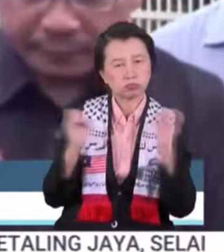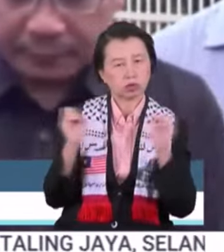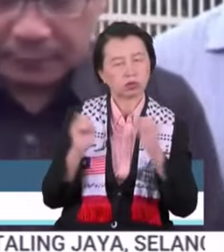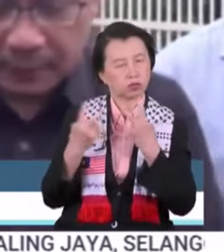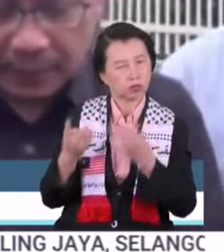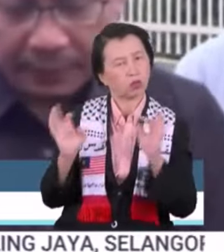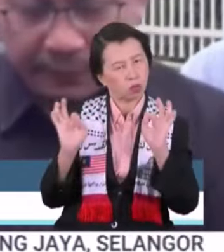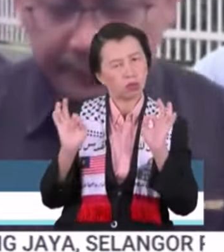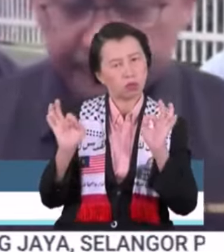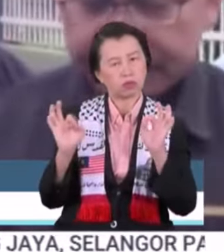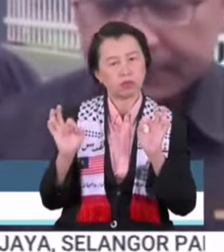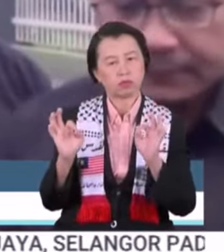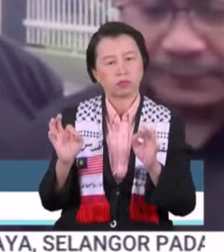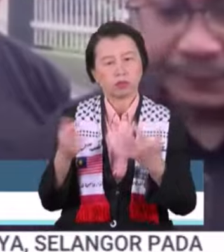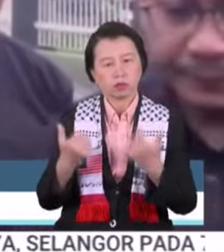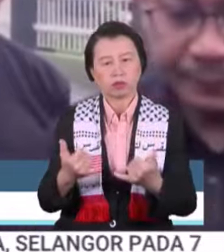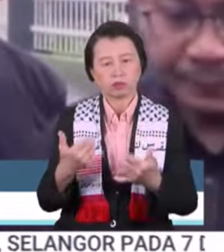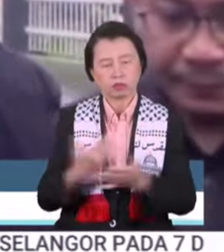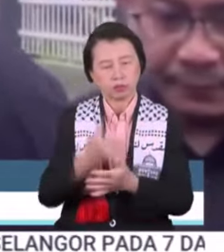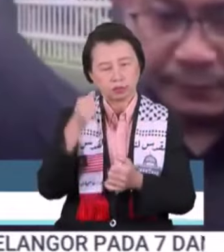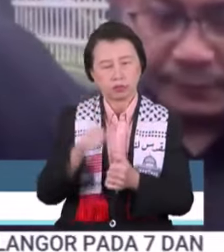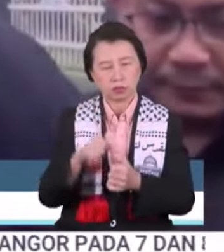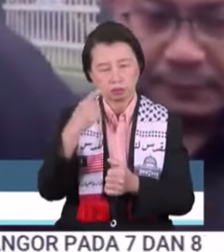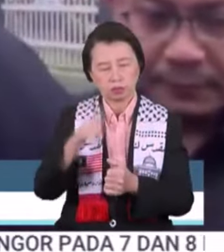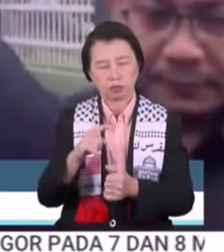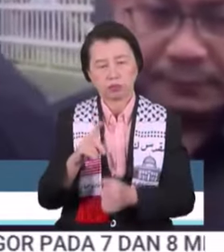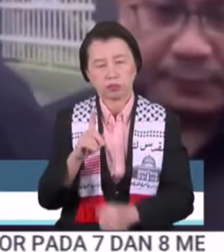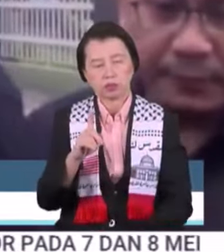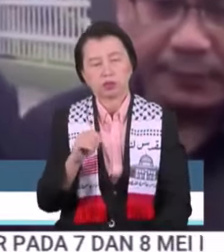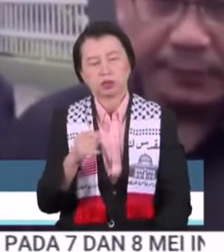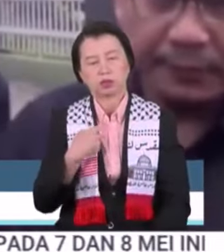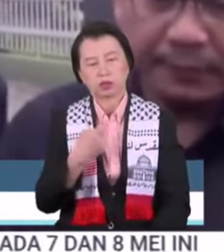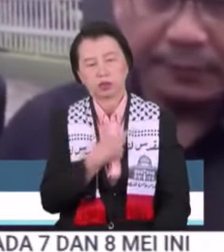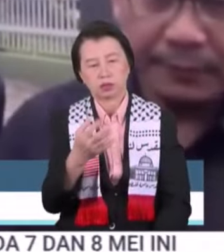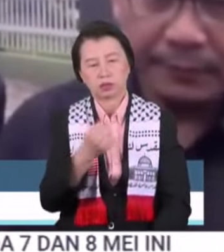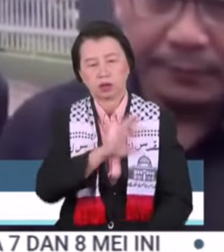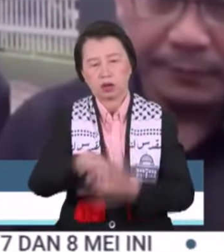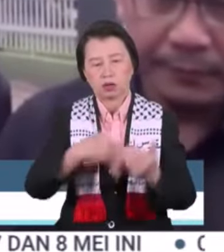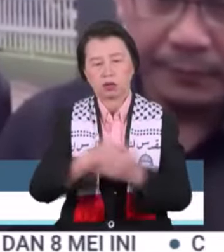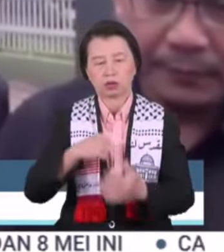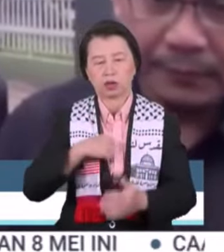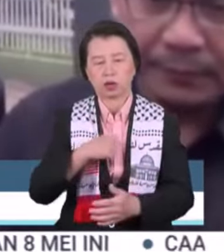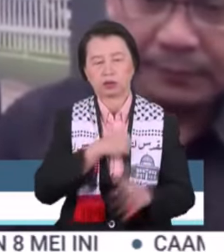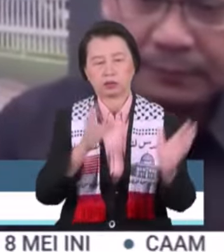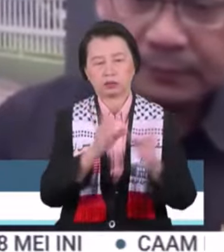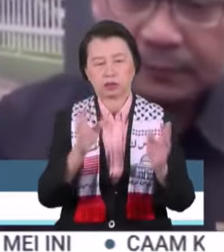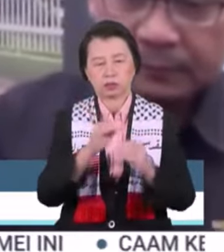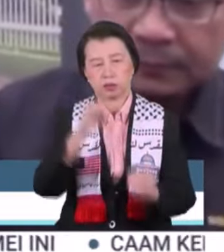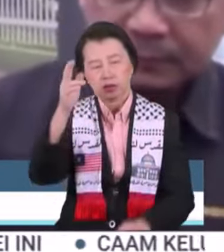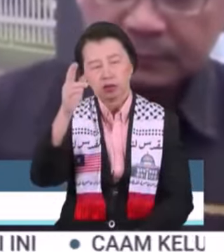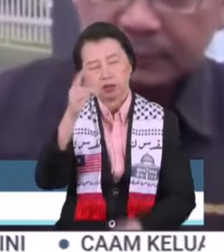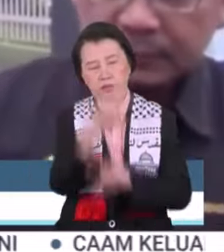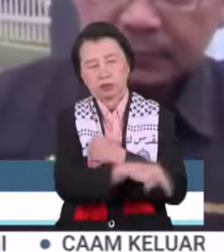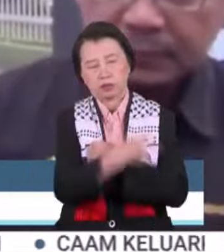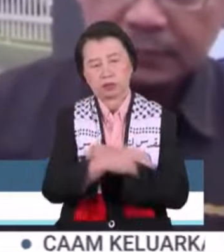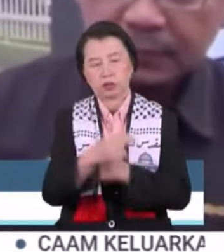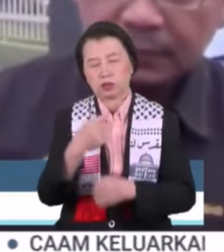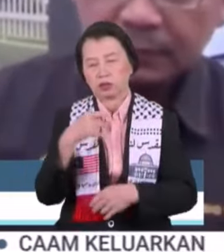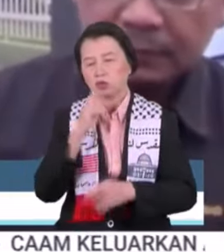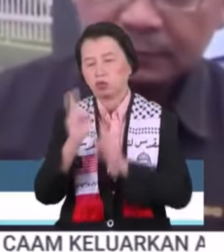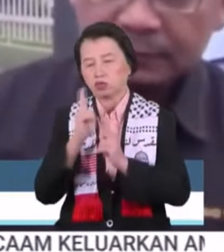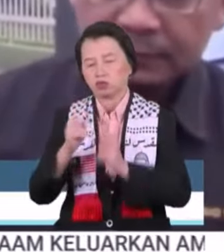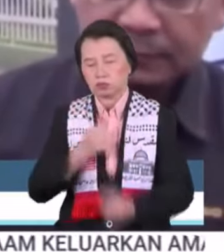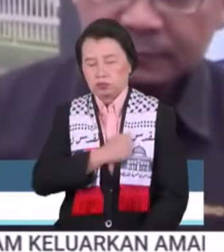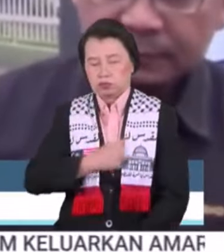pada hari ini. Walaubagaimanapun bagi pihak kerajaan negeri dan seluruh ahli-ahli majlis mesyuarat kerajaan negeri merakamkan takziah kepada